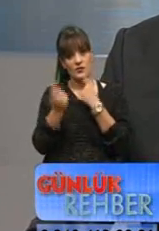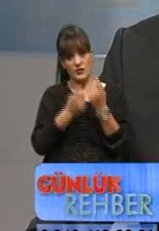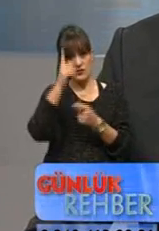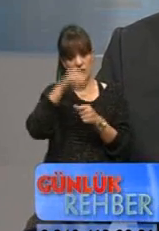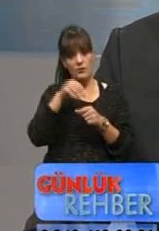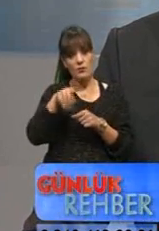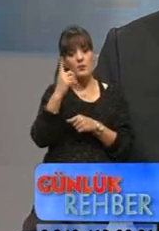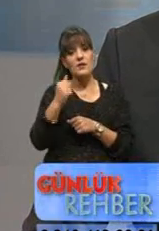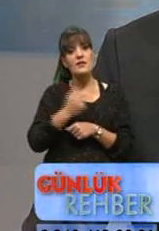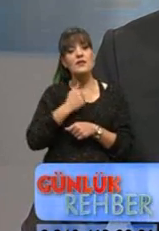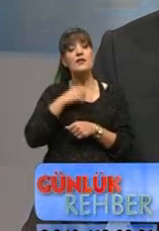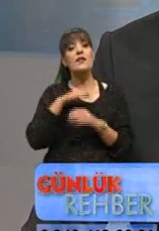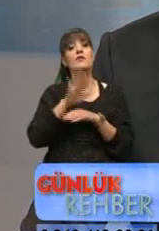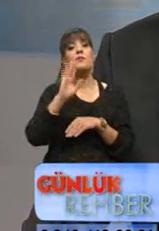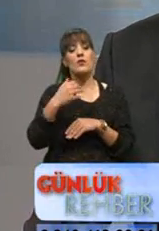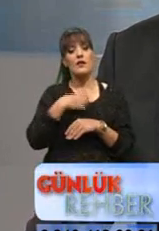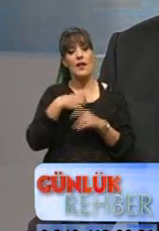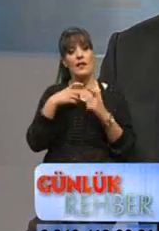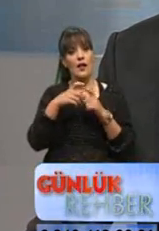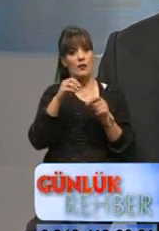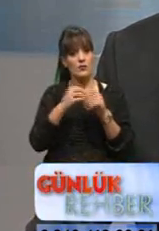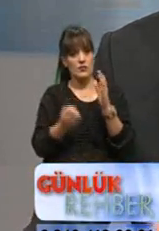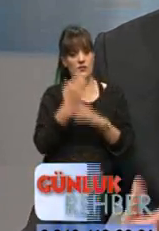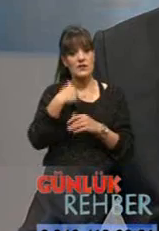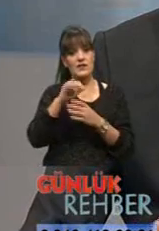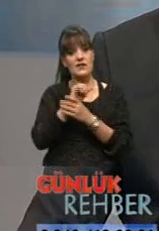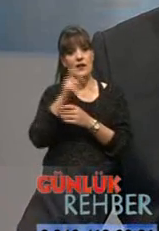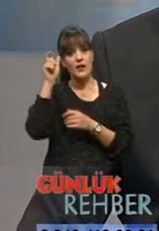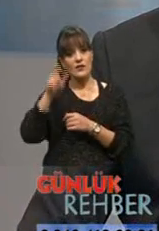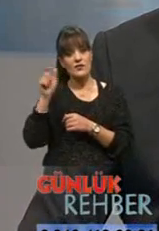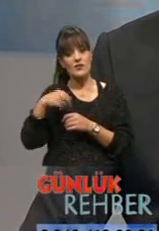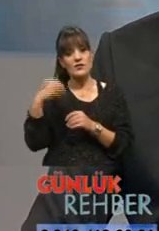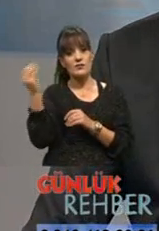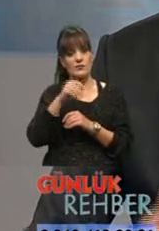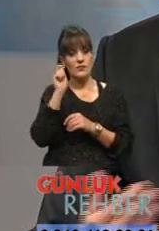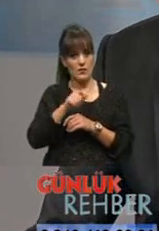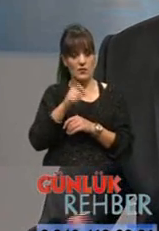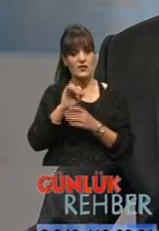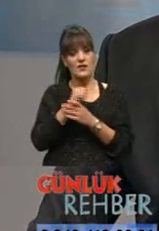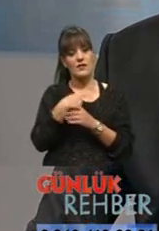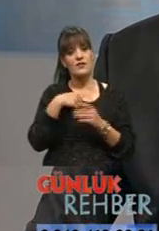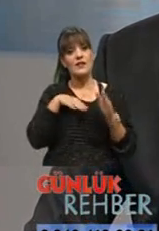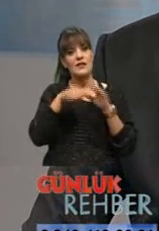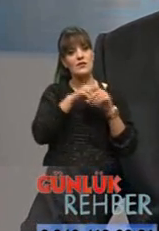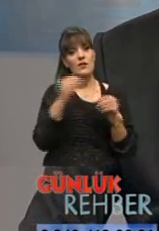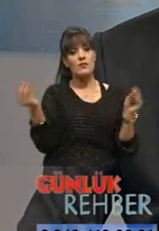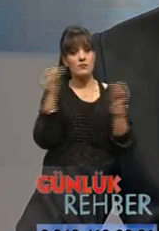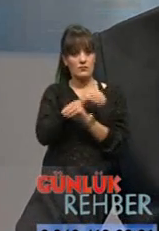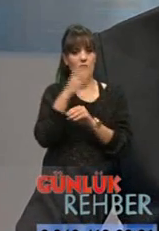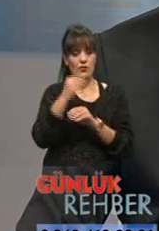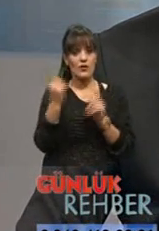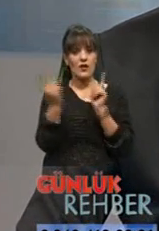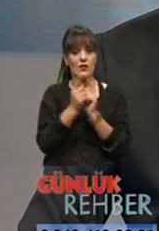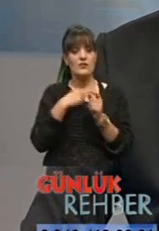çalıştıkları için böyle bir sıkıntı yaşamıyorlar. Kendi albümlerini çıkartırken sanatçıya da yer veriyorlar. Sanatçı da DJ'ye yer veriyor. Zaten